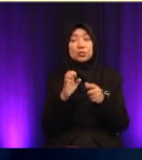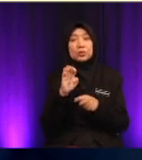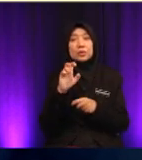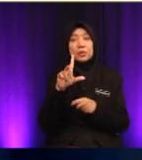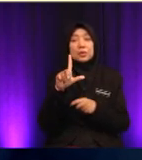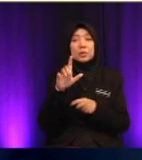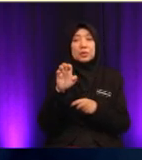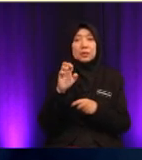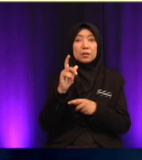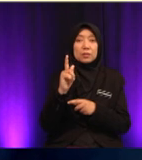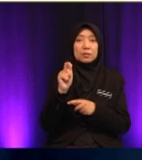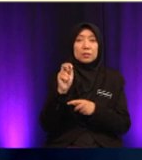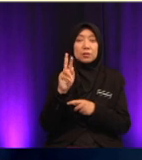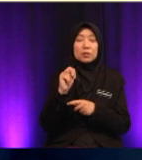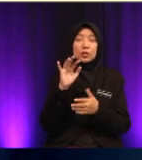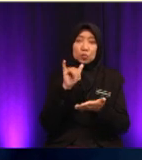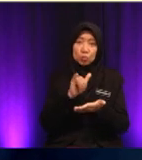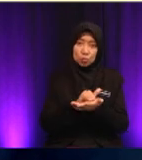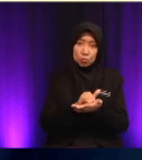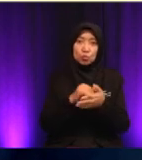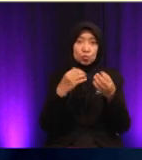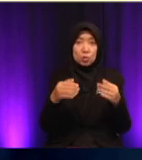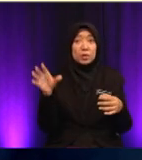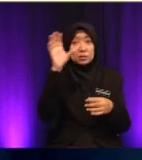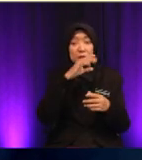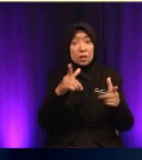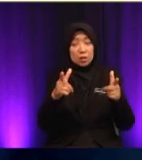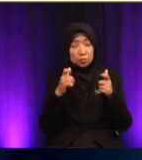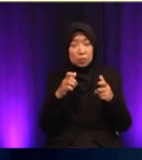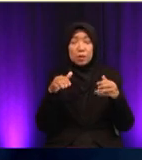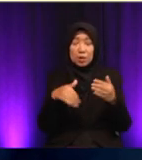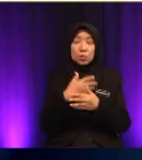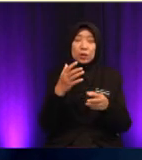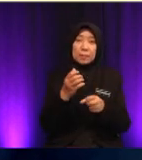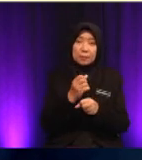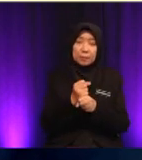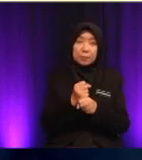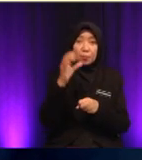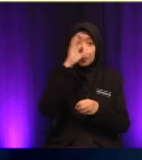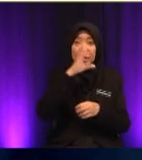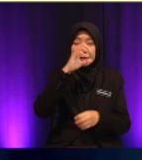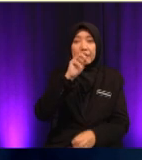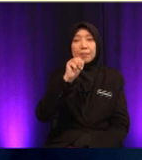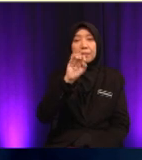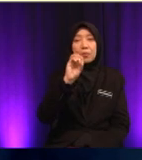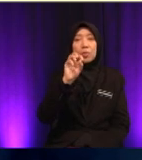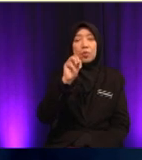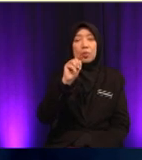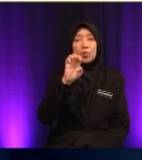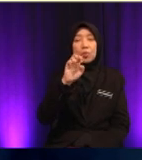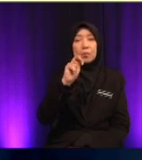dapat laju barulah kita boleh cari momenter dapat momentum baru boleh kita cari panjang gelombang yang dihasilkan oleh